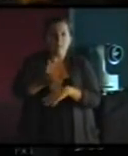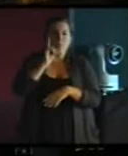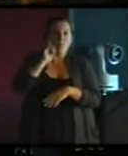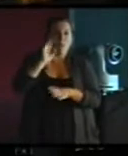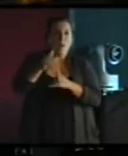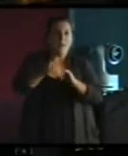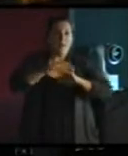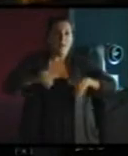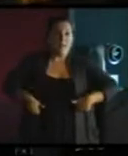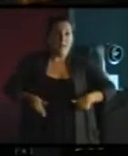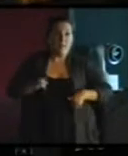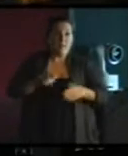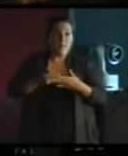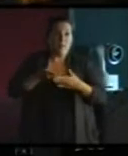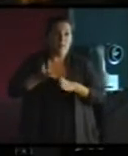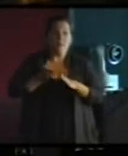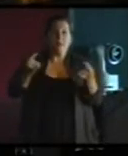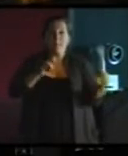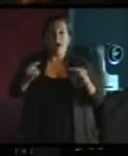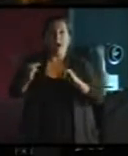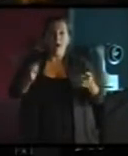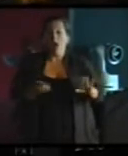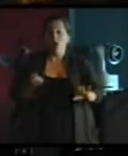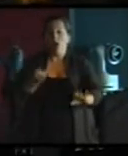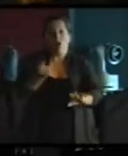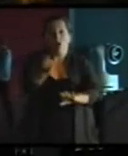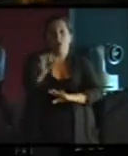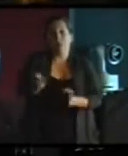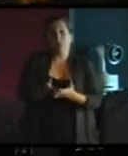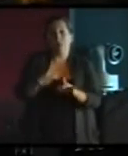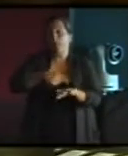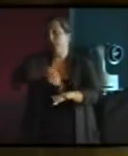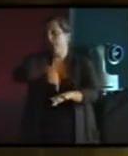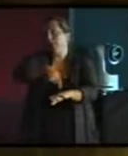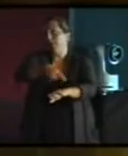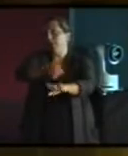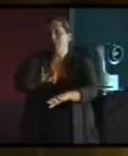s'interroger pour terminer. Vous avez prévu que c'était un débat sans fin. Alors, on pourrait continuer plusieurs heures, mais